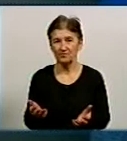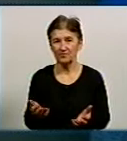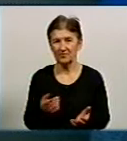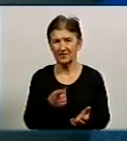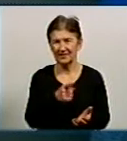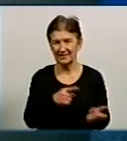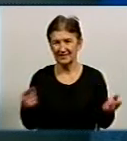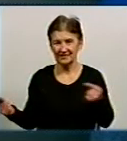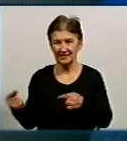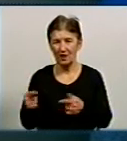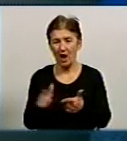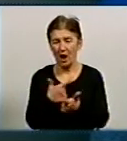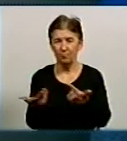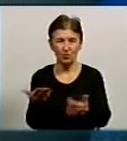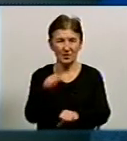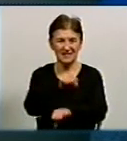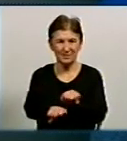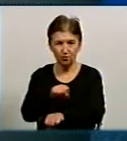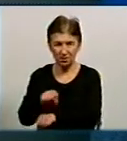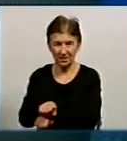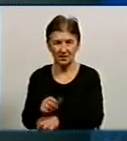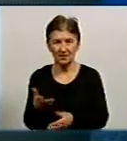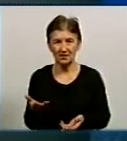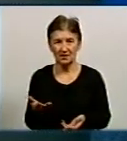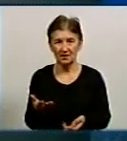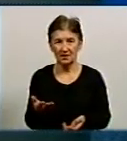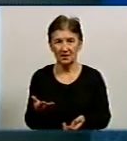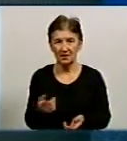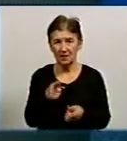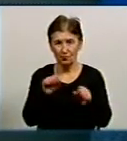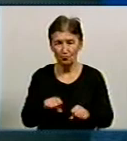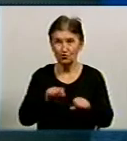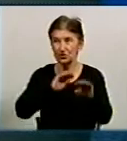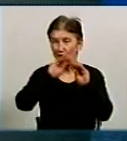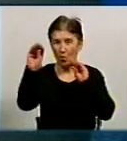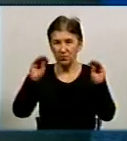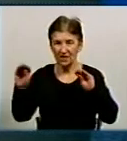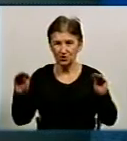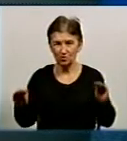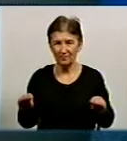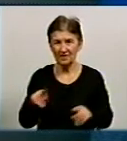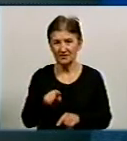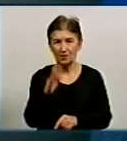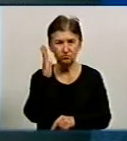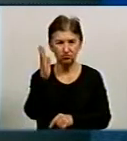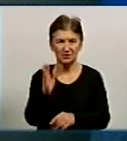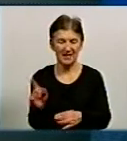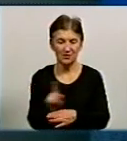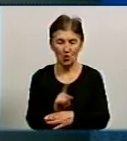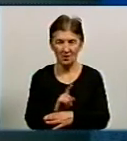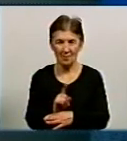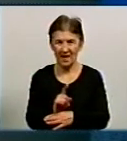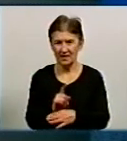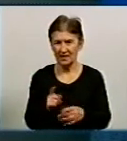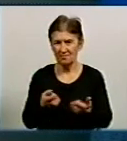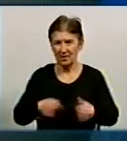зупинка на вулиці, або зупинку, наприклад. Де кіоск стоїть, да. Ну, він вже там стоїть. Можна облаштувати, це, обладнати? Знаєте, і це буде нормальний механізм для того,